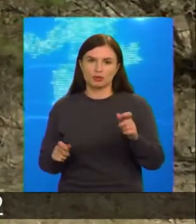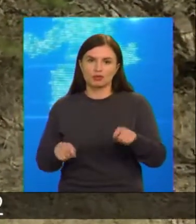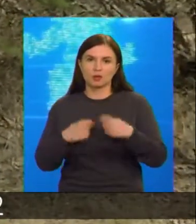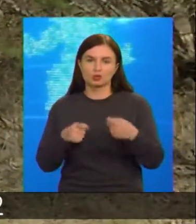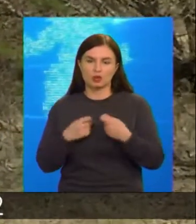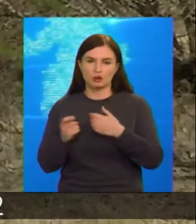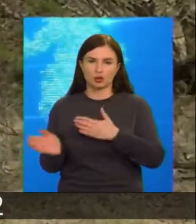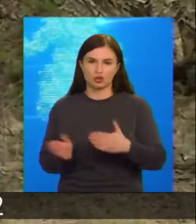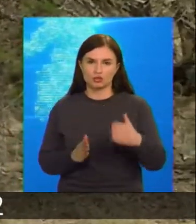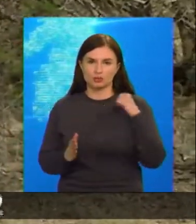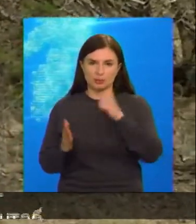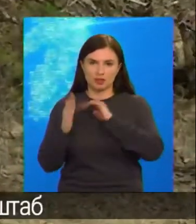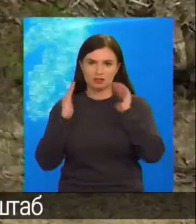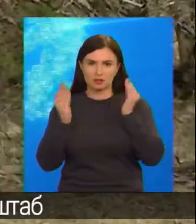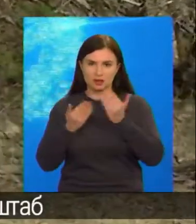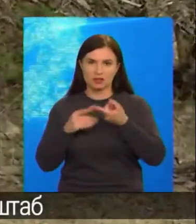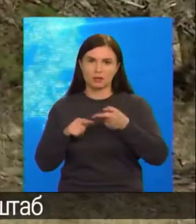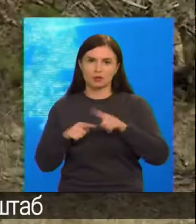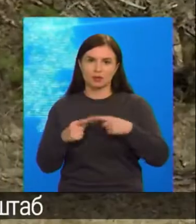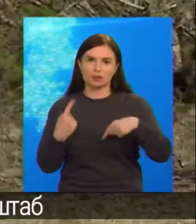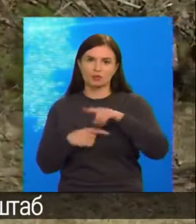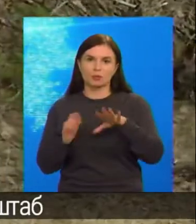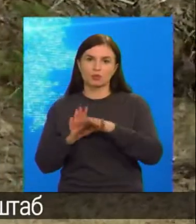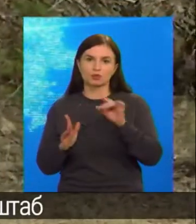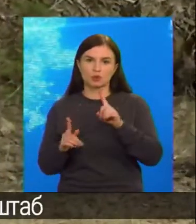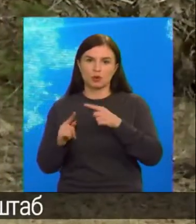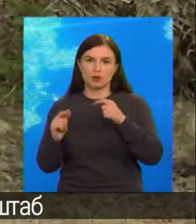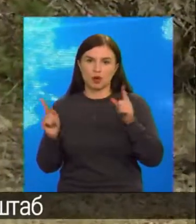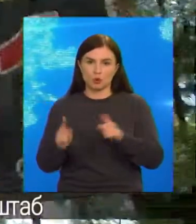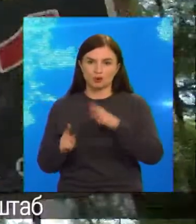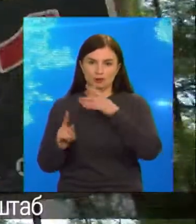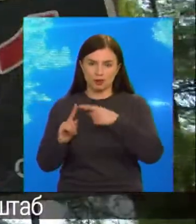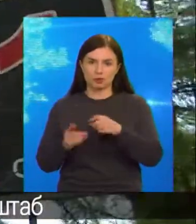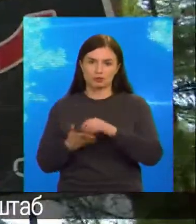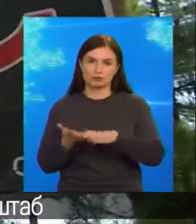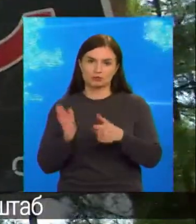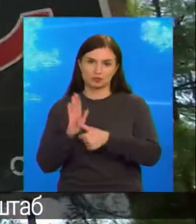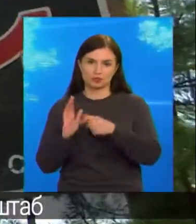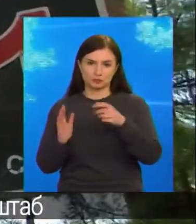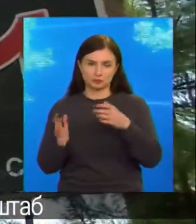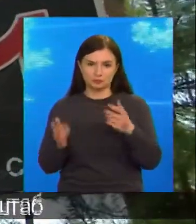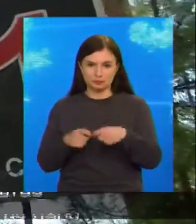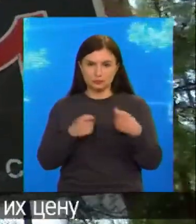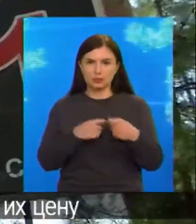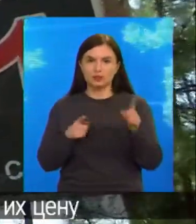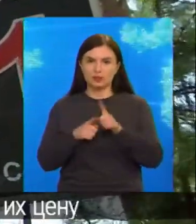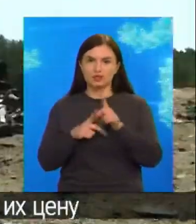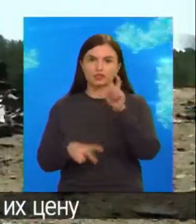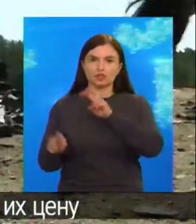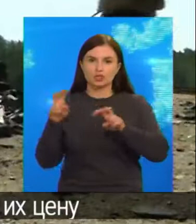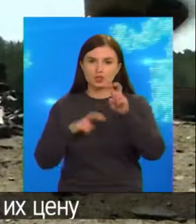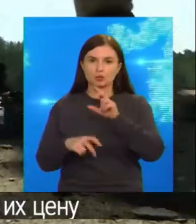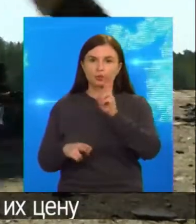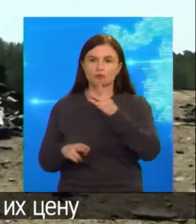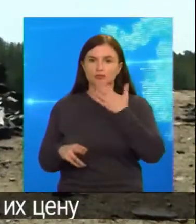режим самоизоляции. Поэтому у нас получилось, что мы за короткий период вот столько машин зафиксировали. Ищут участники рейда и так называемых